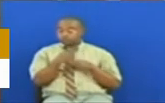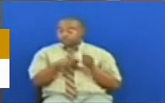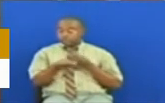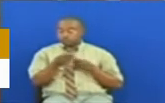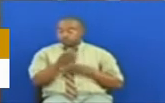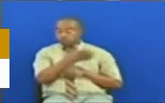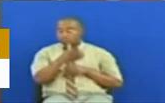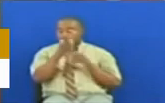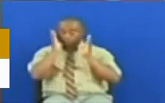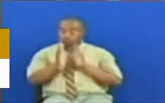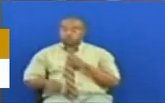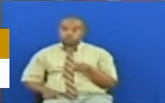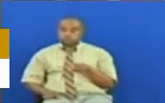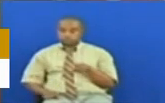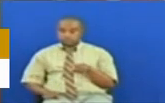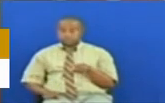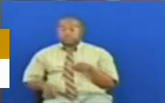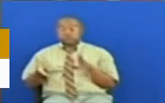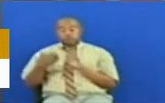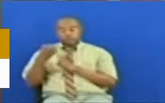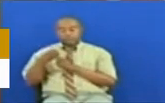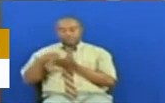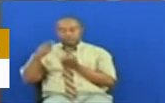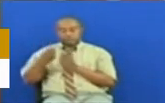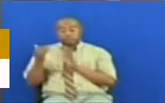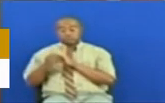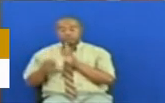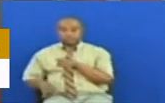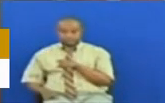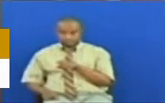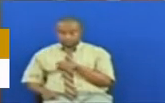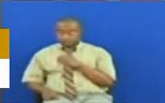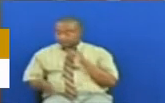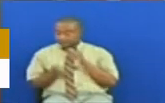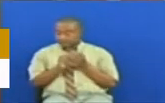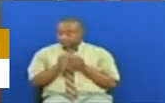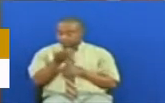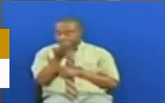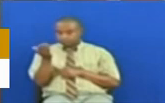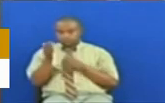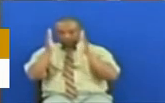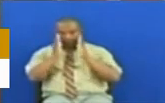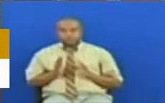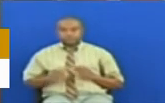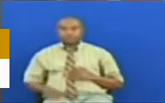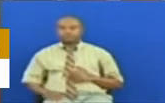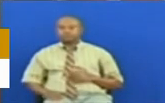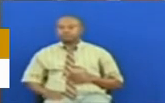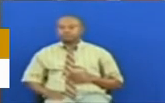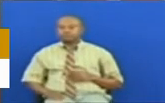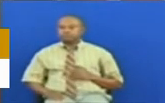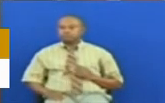na tufaidike kama ambavyo sheria yetu hii ilivyolenga. Jambo jingine, mheshimiwa speaker, niseme